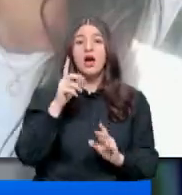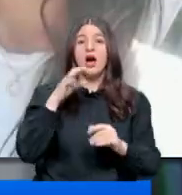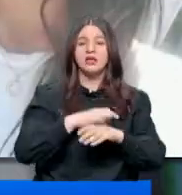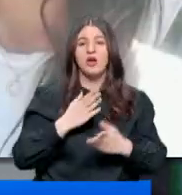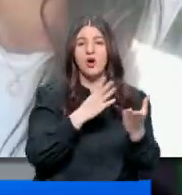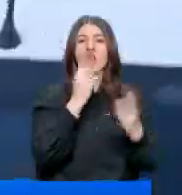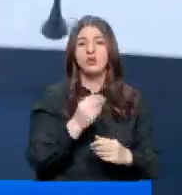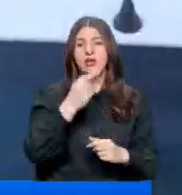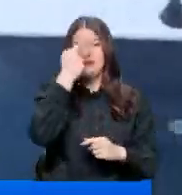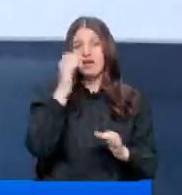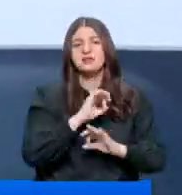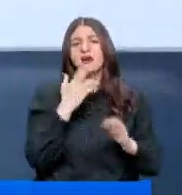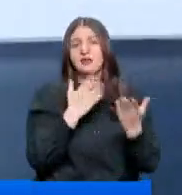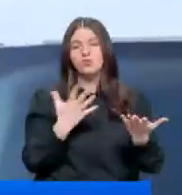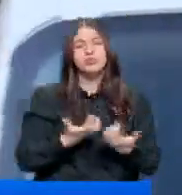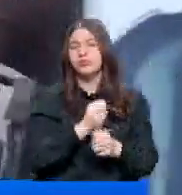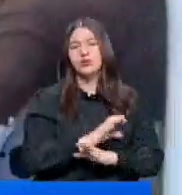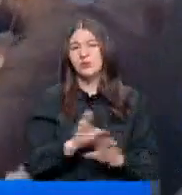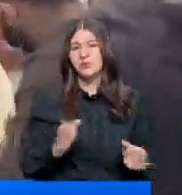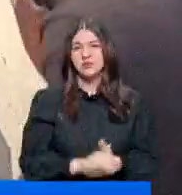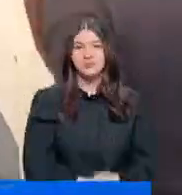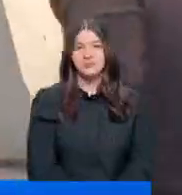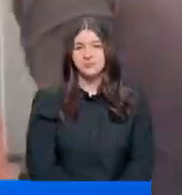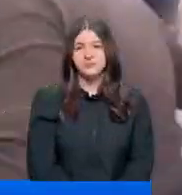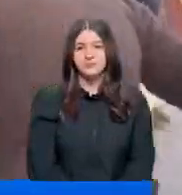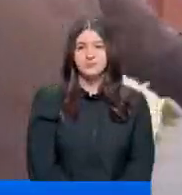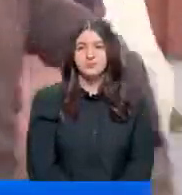Hastaneye kaldırılan talihsiz kadınsa kurtarılamadı.